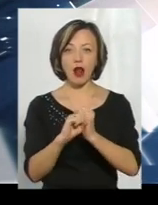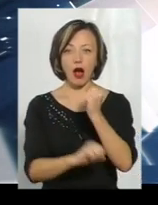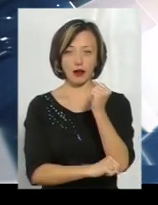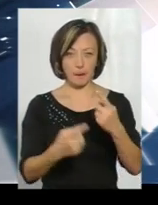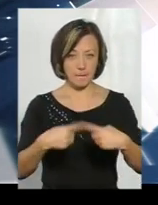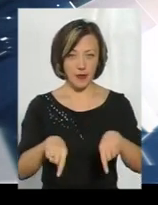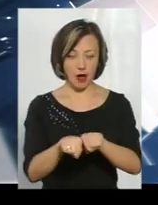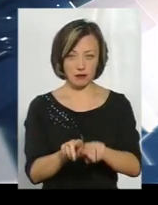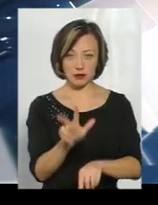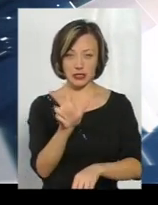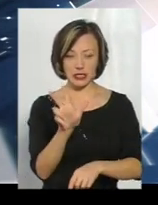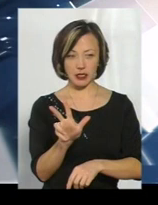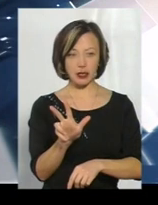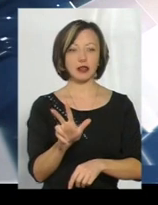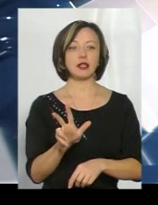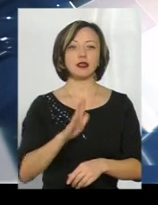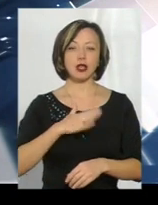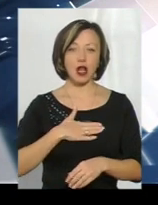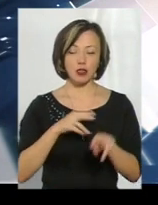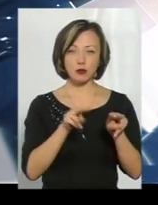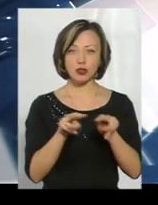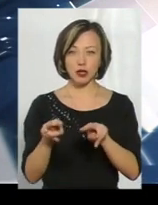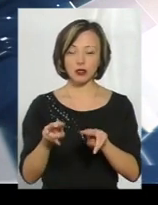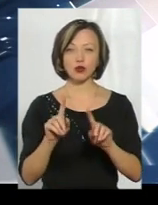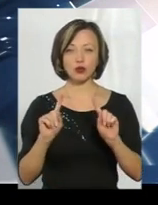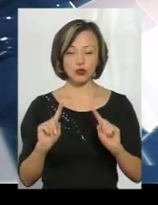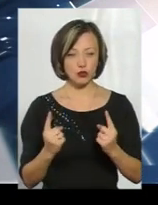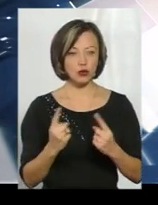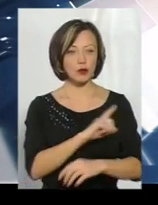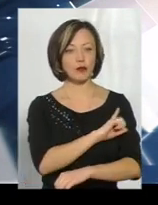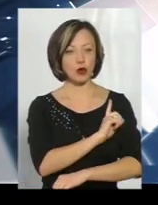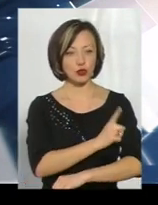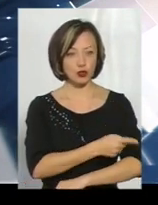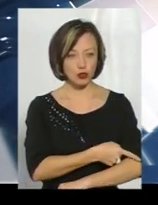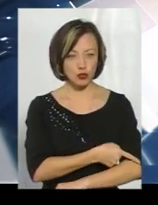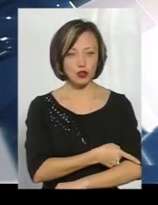що за нашим спостереженням там йде досить потужне